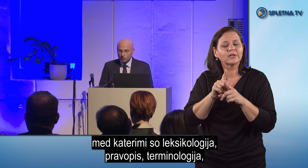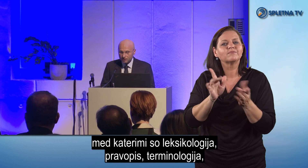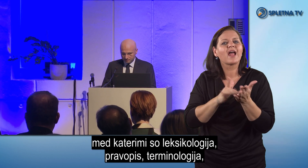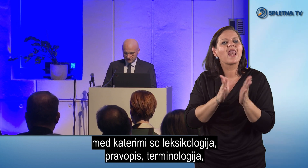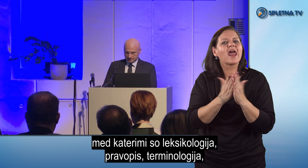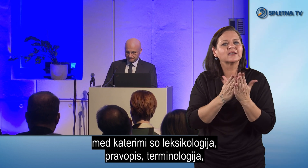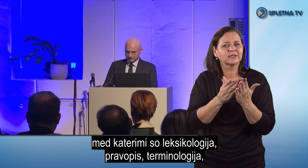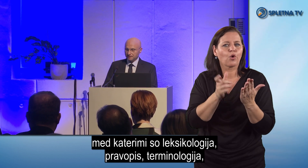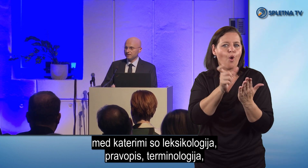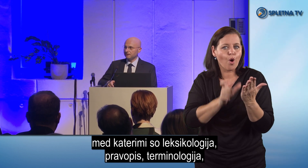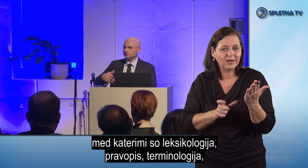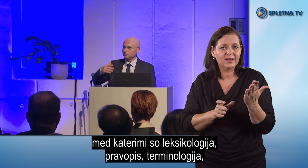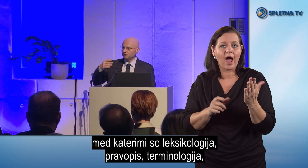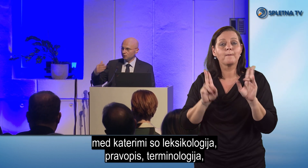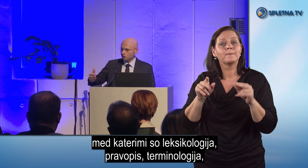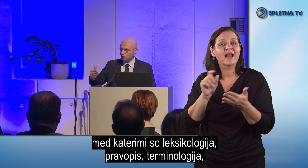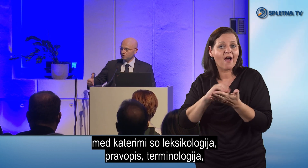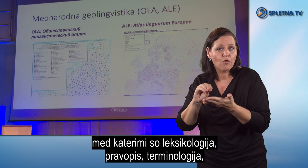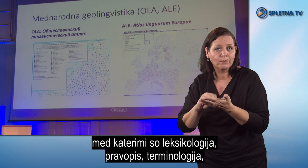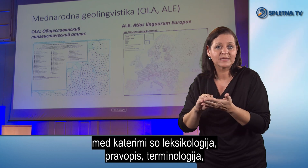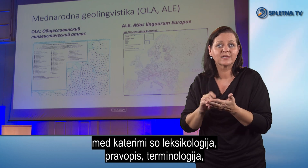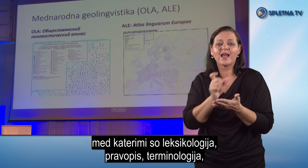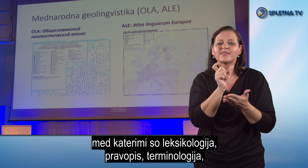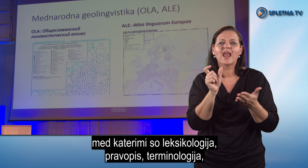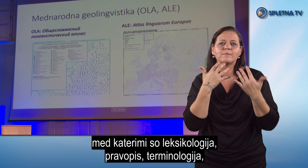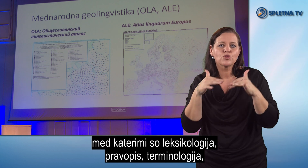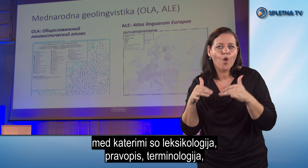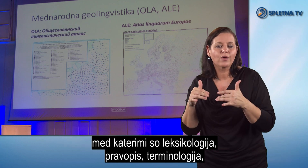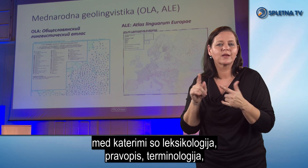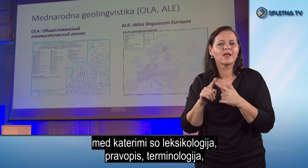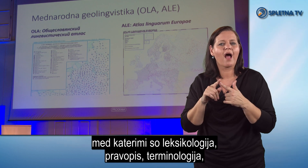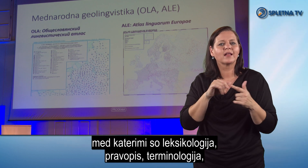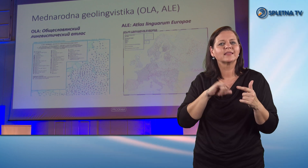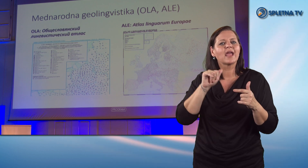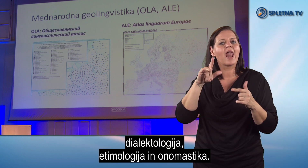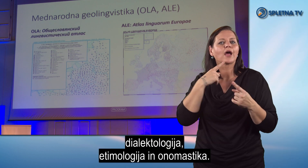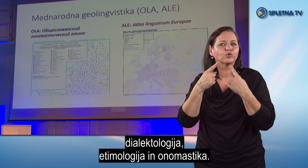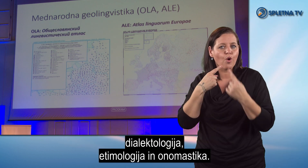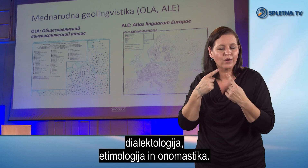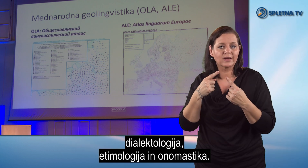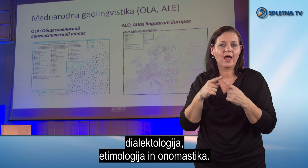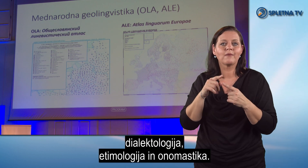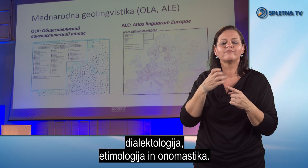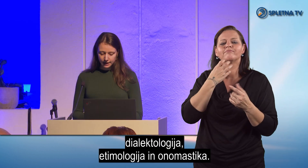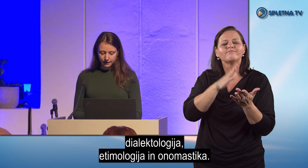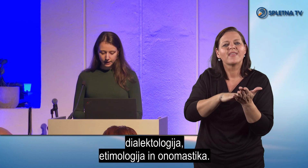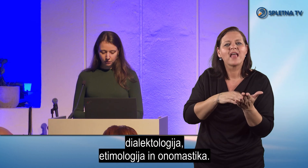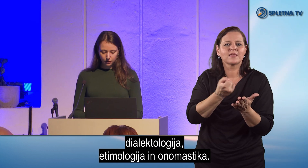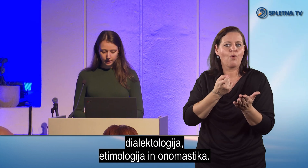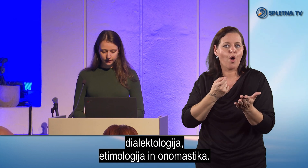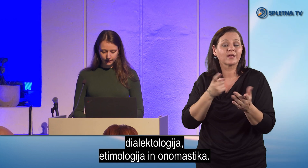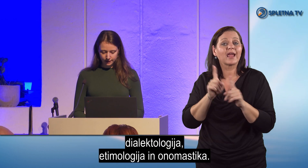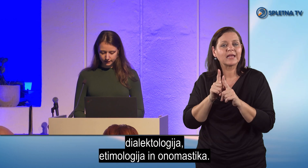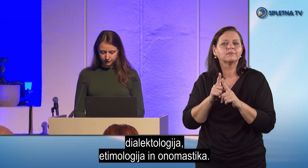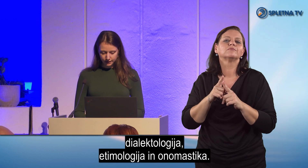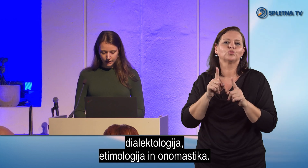med katerimi so leksikologija, pravopis, terminologija, dialektologija, etimologija in